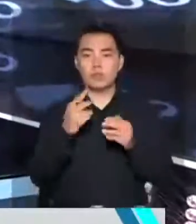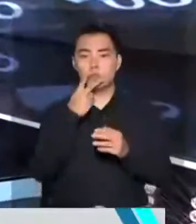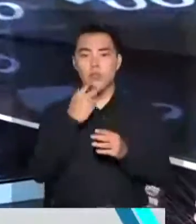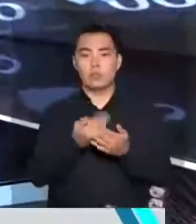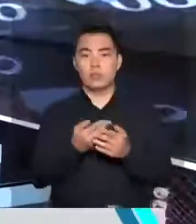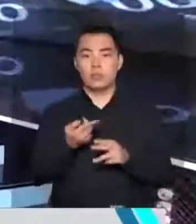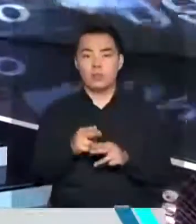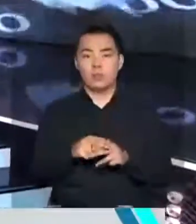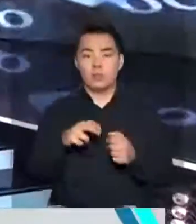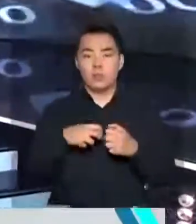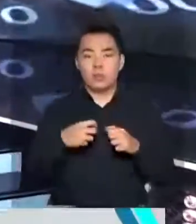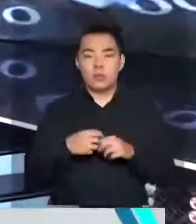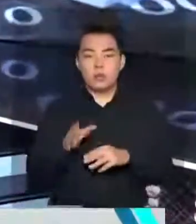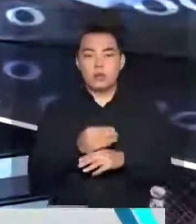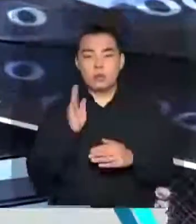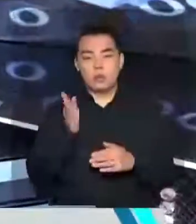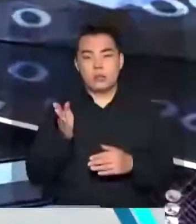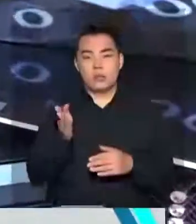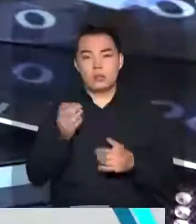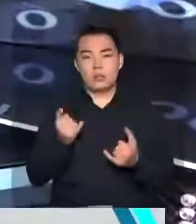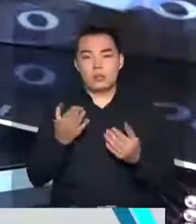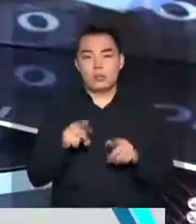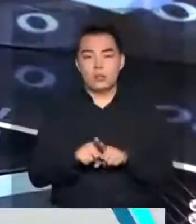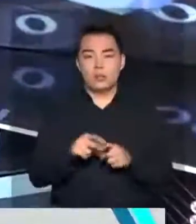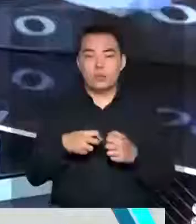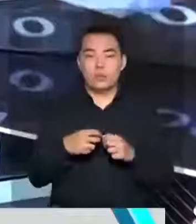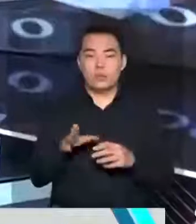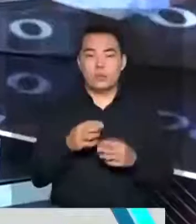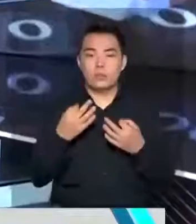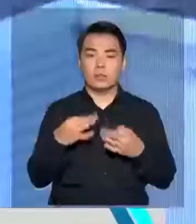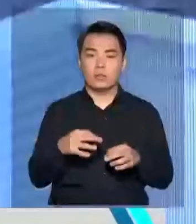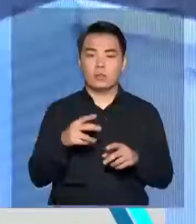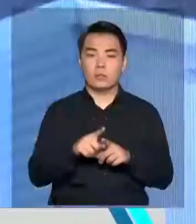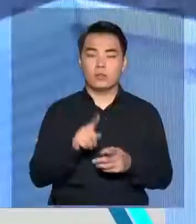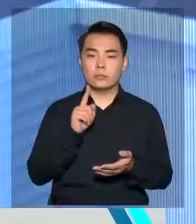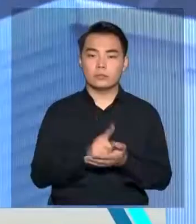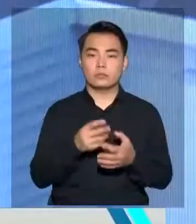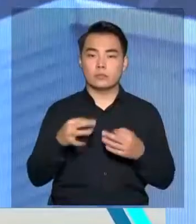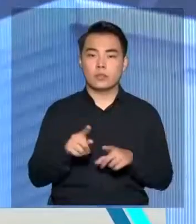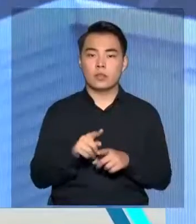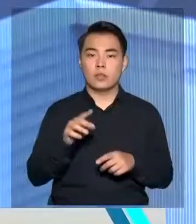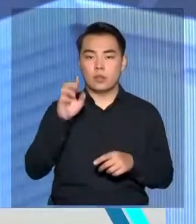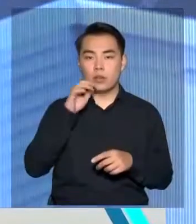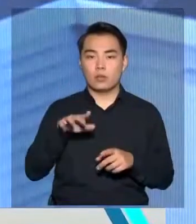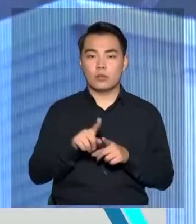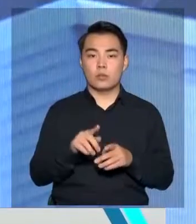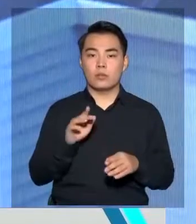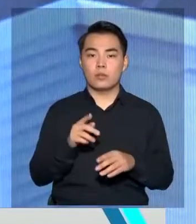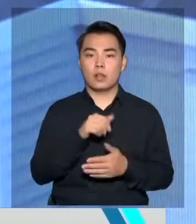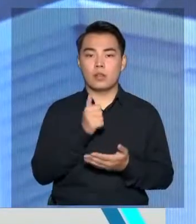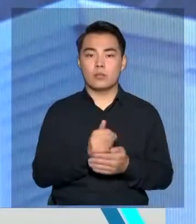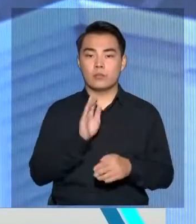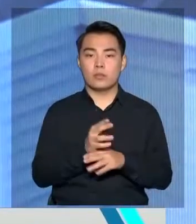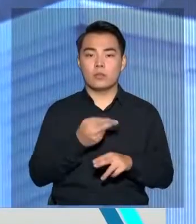бүгінгі таңда проблемаларымыз да бар, мәселелеріміз. Ол мәселелер жүйелі түрде шешу бойынша мемлекет басшысының тапсырмасына сәйкес бізде қазір